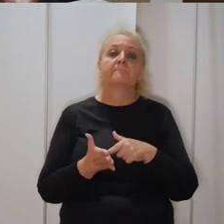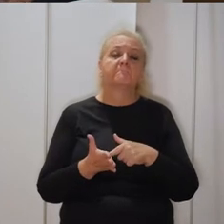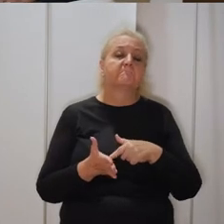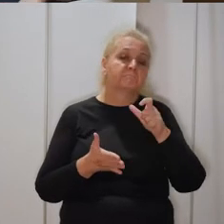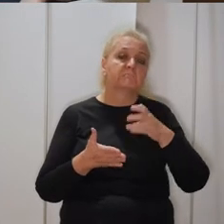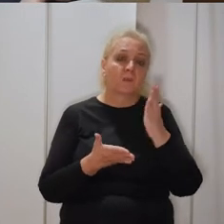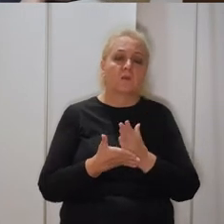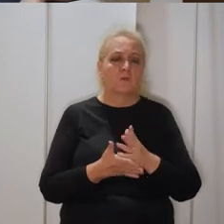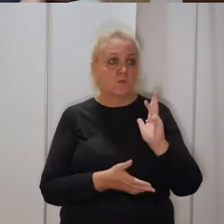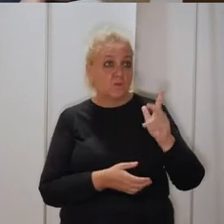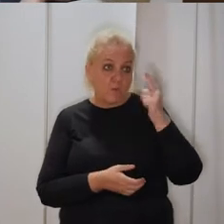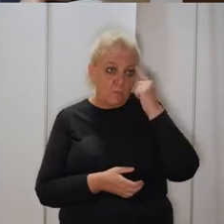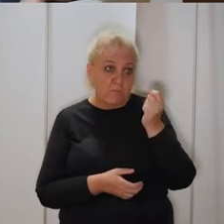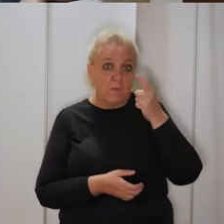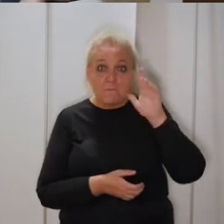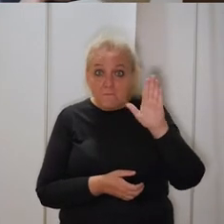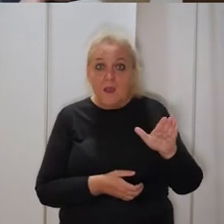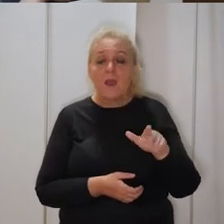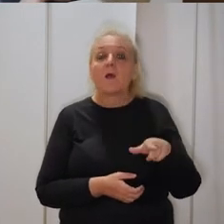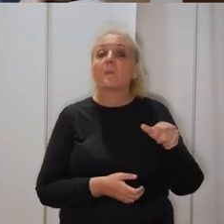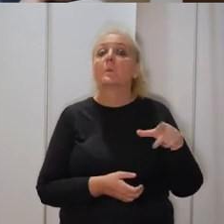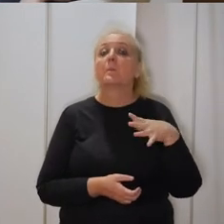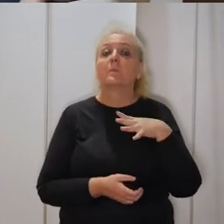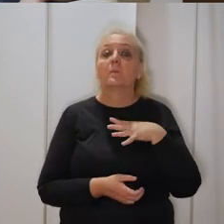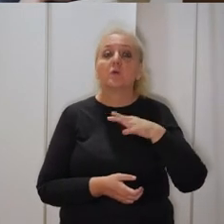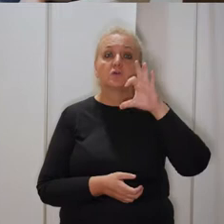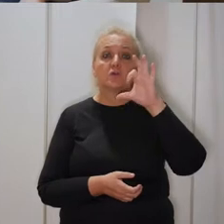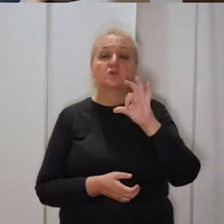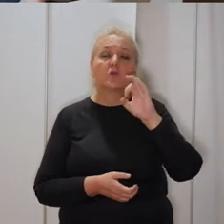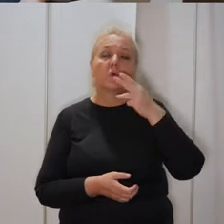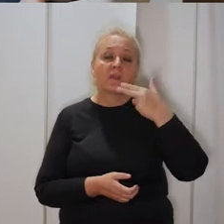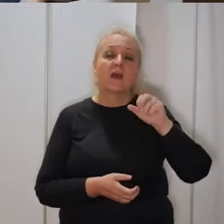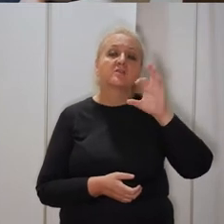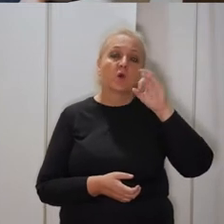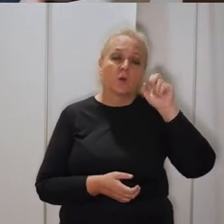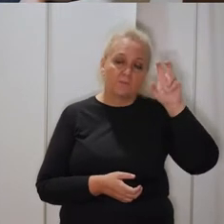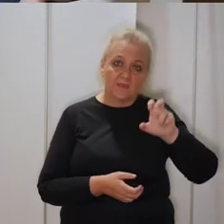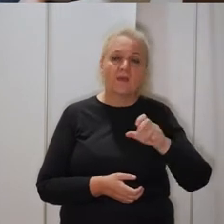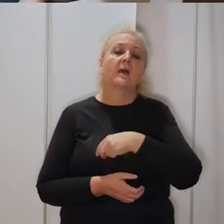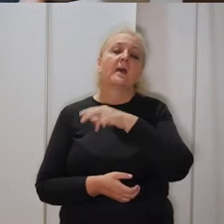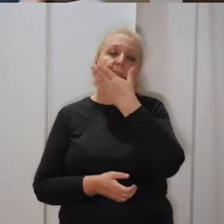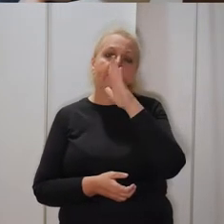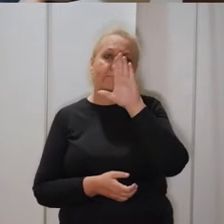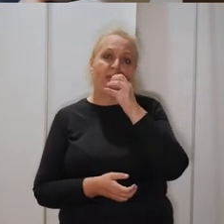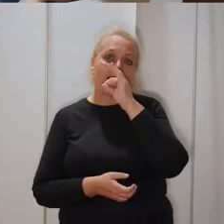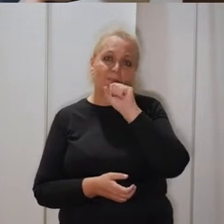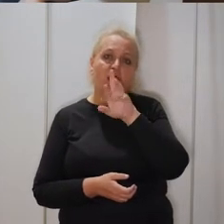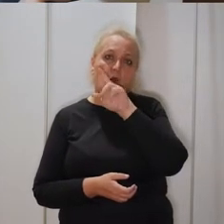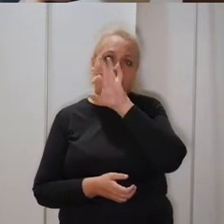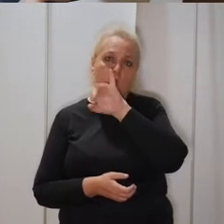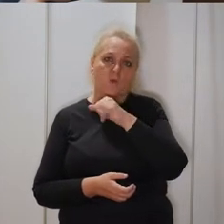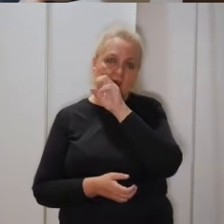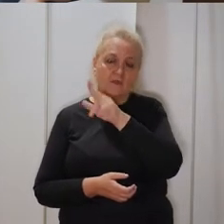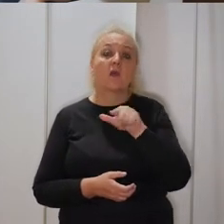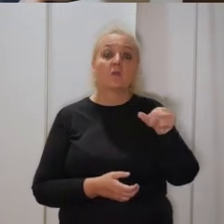się, że ktoś wpadł na ten pomysł i wpadł na to Sonia sobie i Beata Rojek, dlatego też wyszły